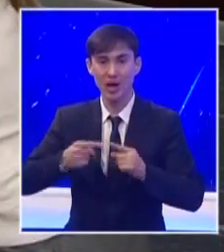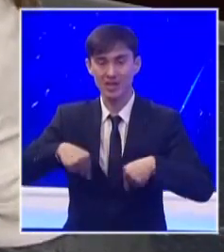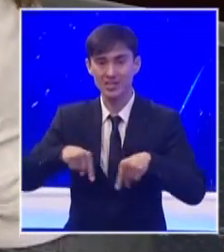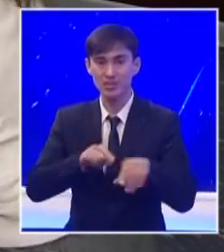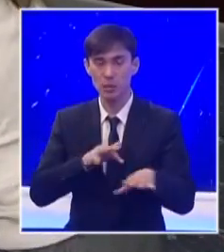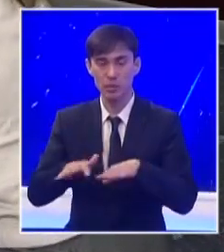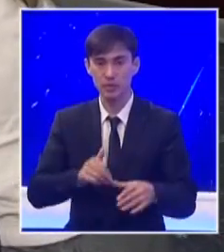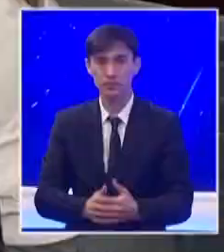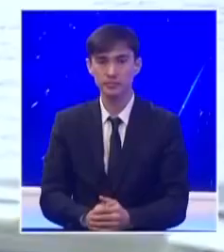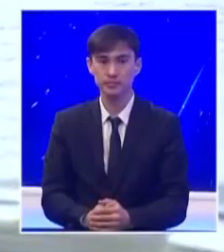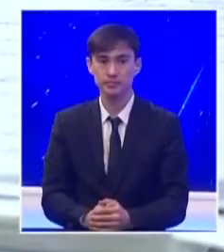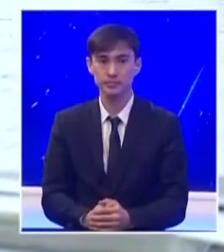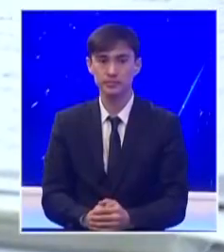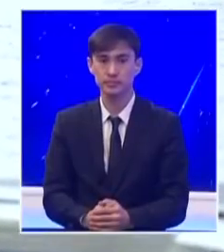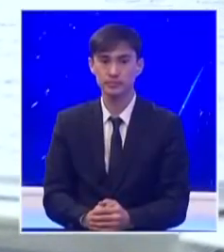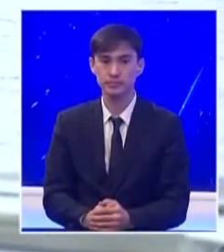организатор мероприятия.